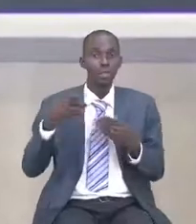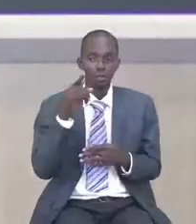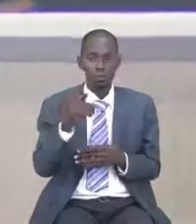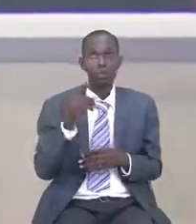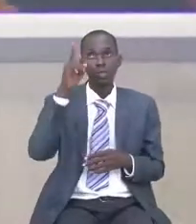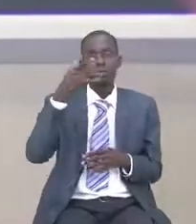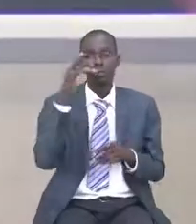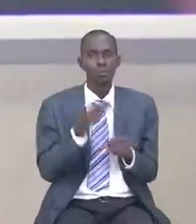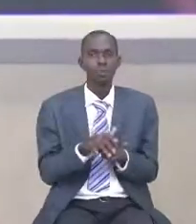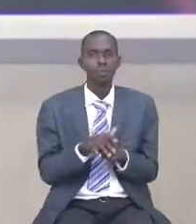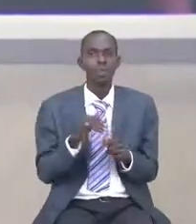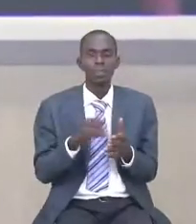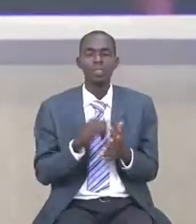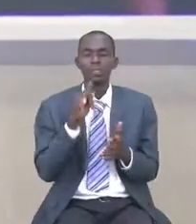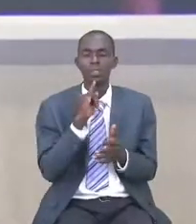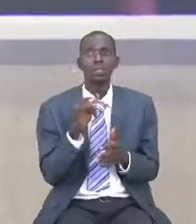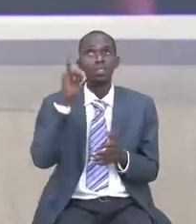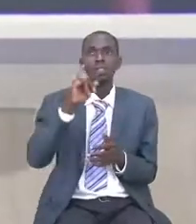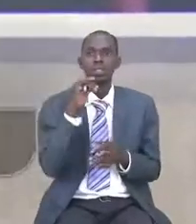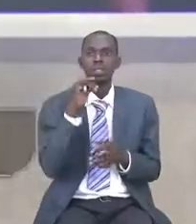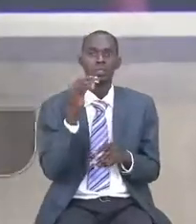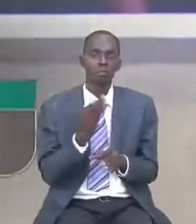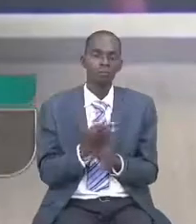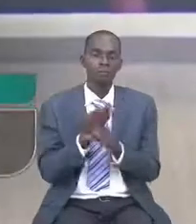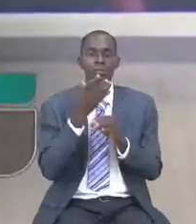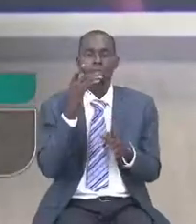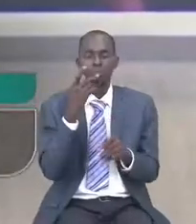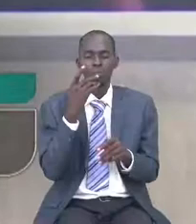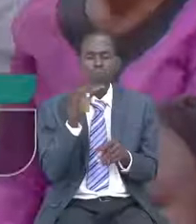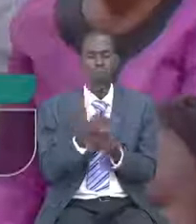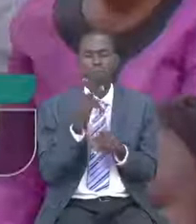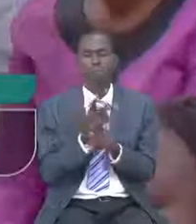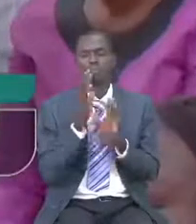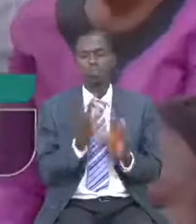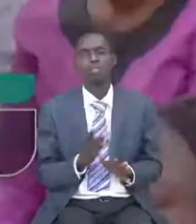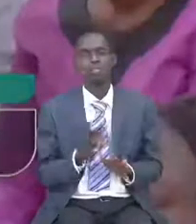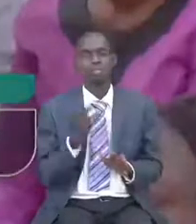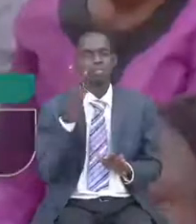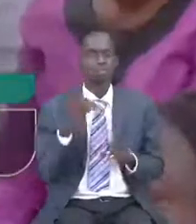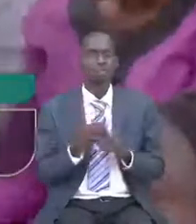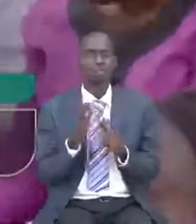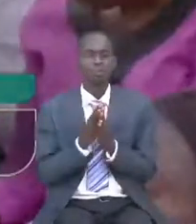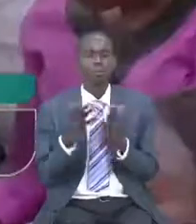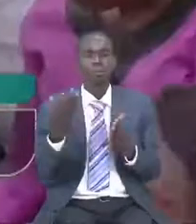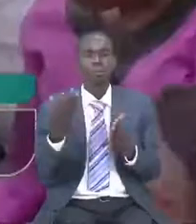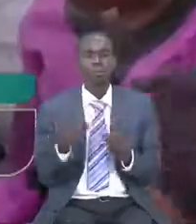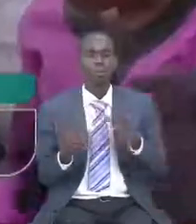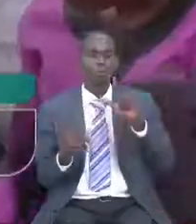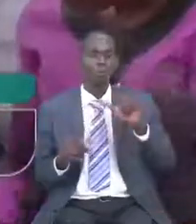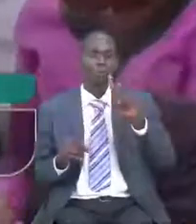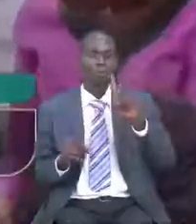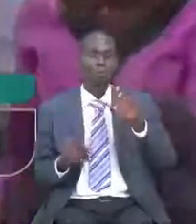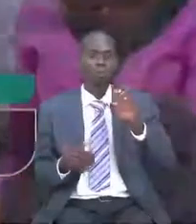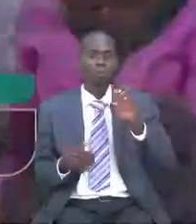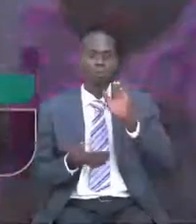Dieu fidèle. Il est un partenaire fidèle. Il est quelqu'un qui tient les promesses. Il va accomplir sa promesse dans ta